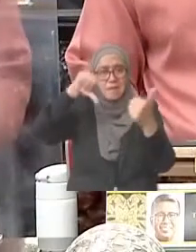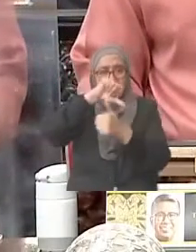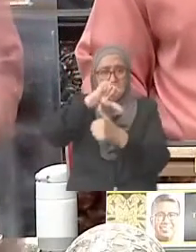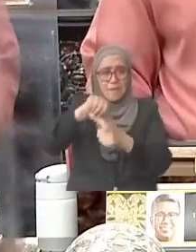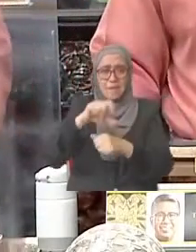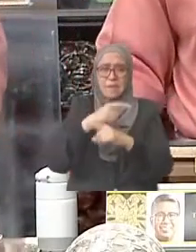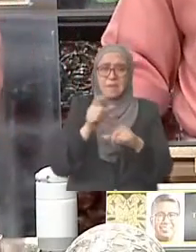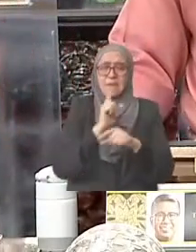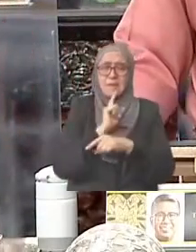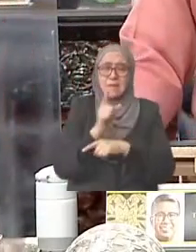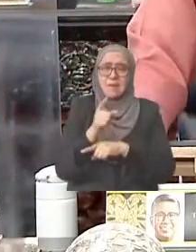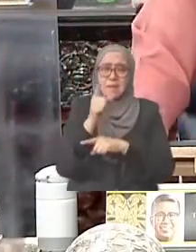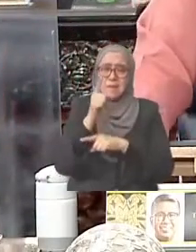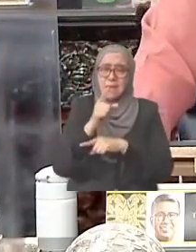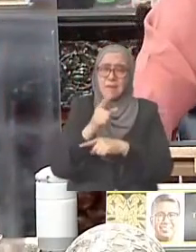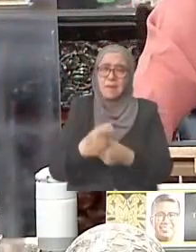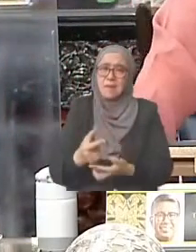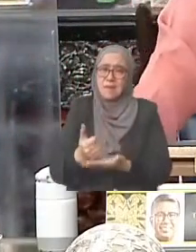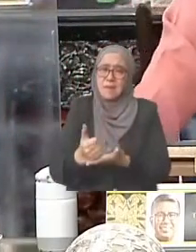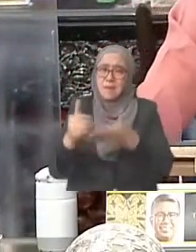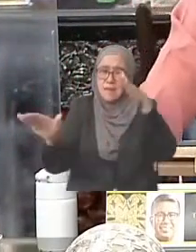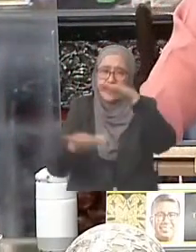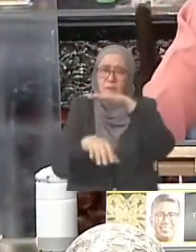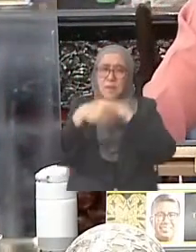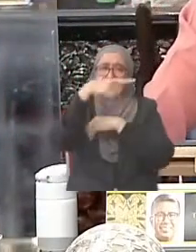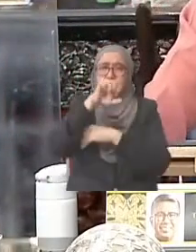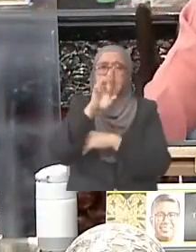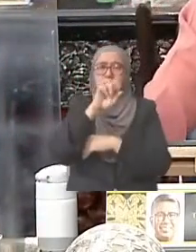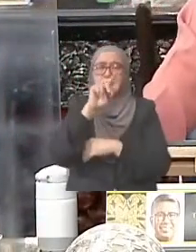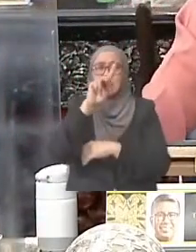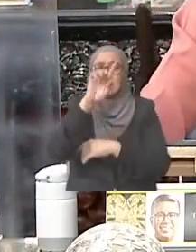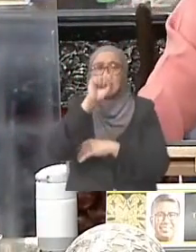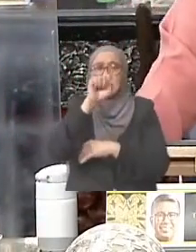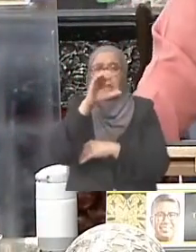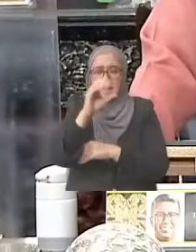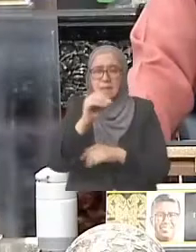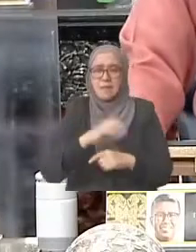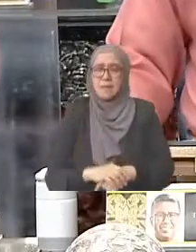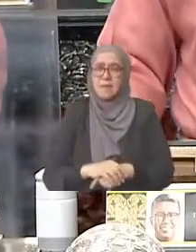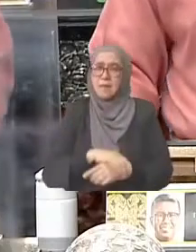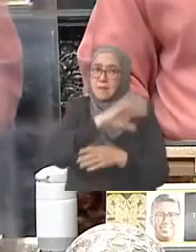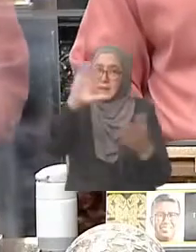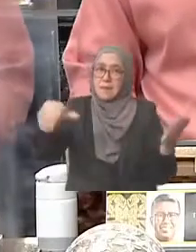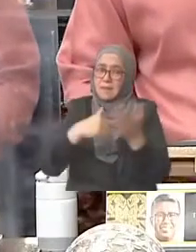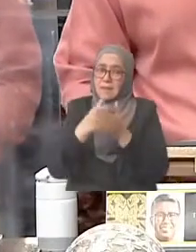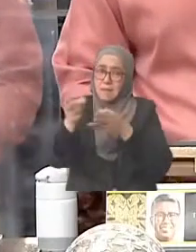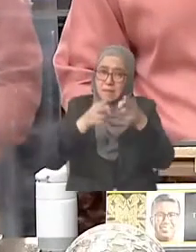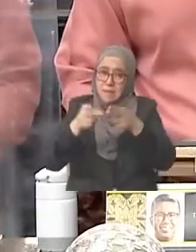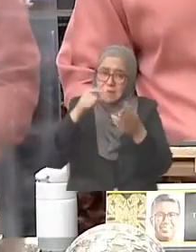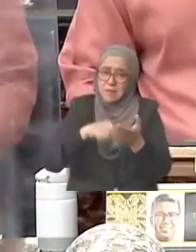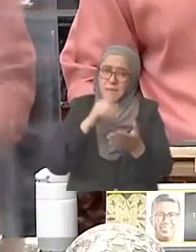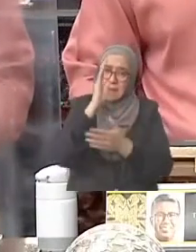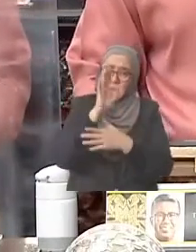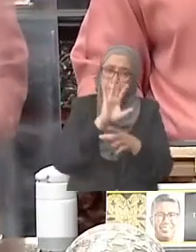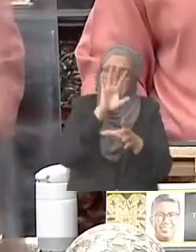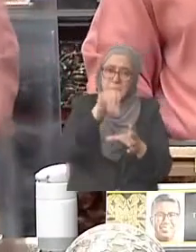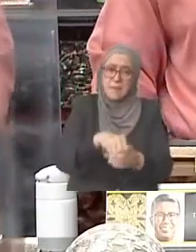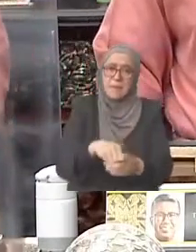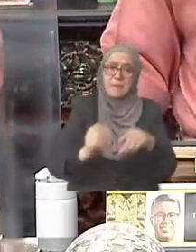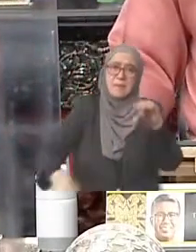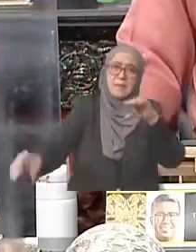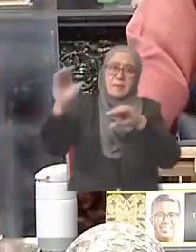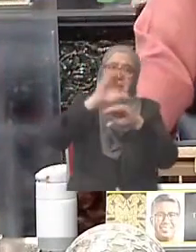dilindungi oleh Pak Eko secara keseluruhan inisiatif ini akan melibatkan penambahan faedah perkeso